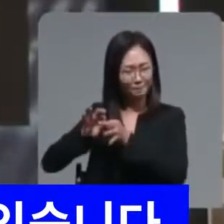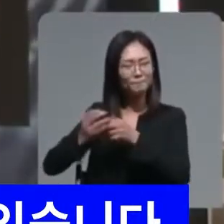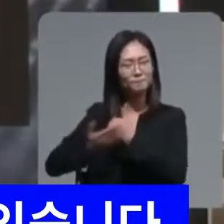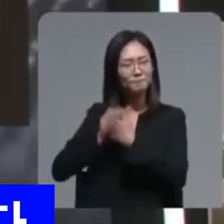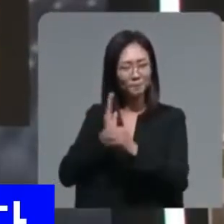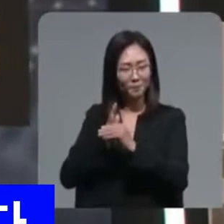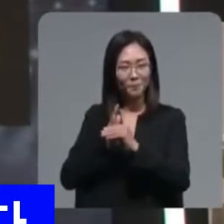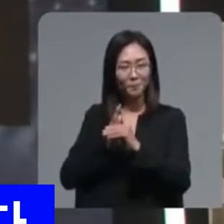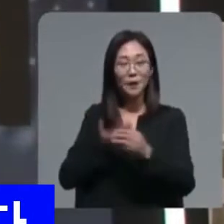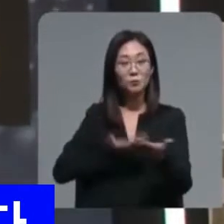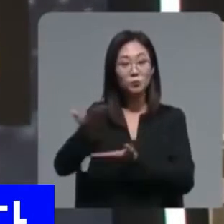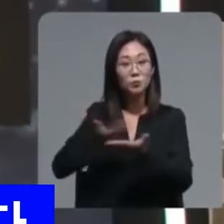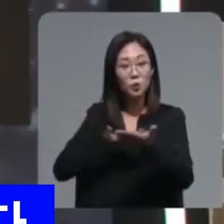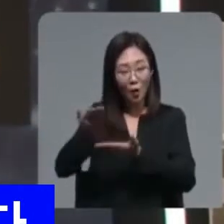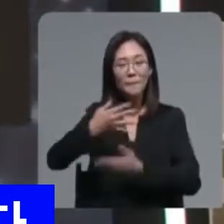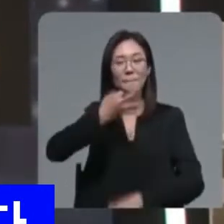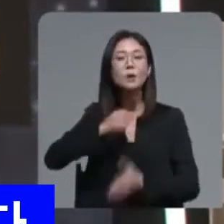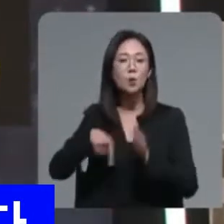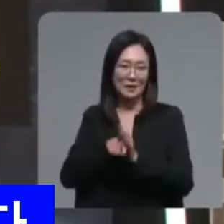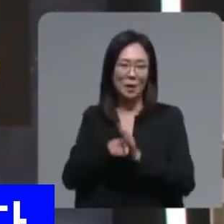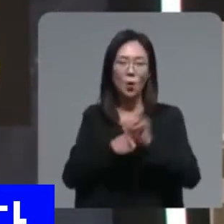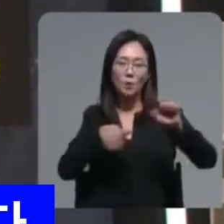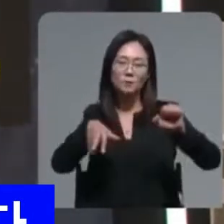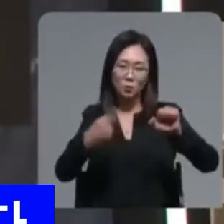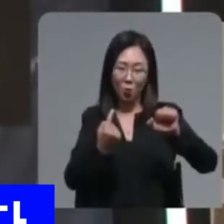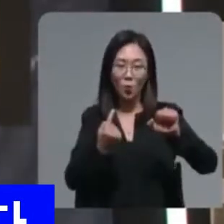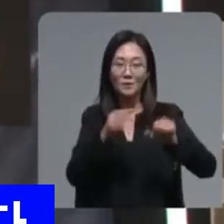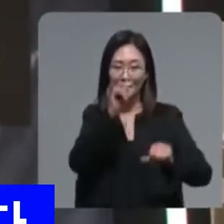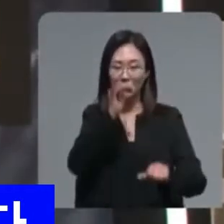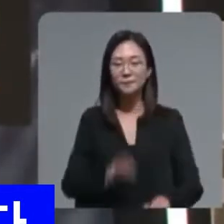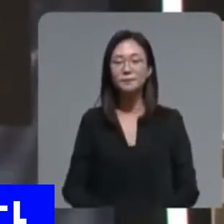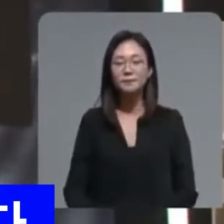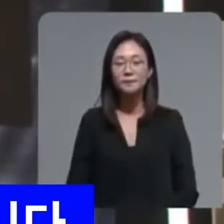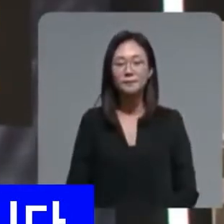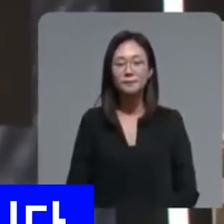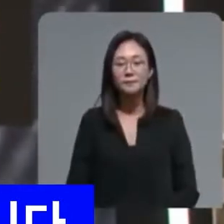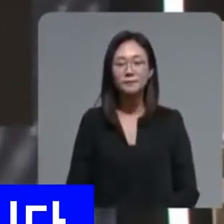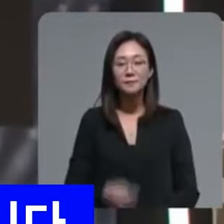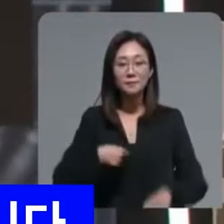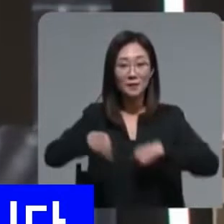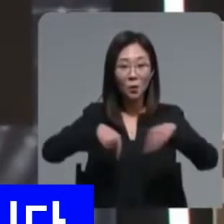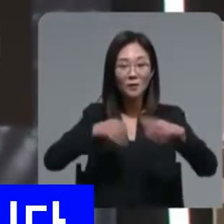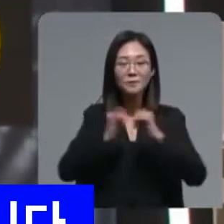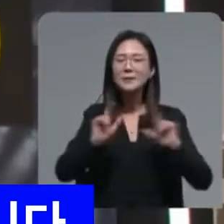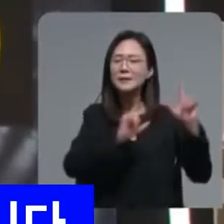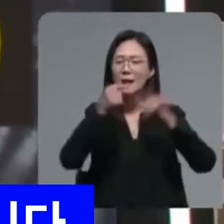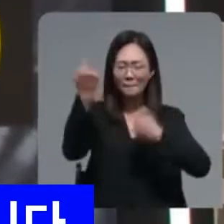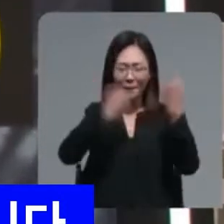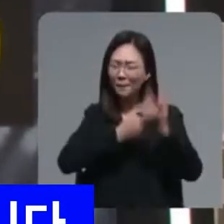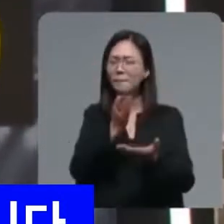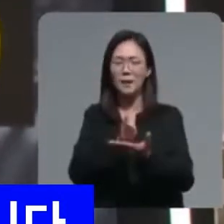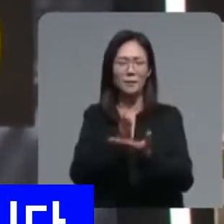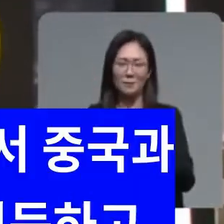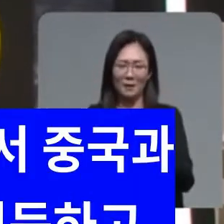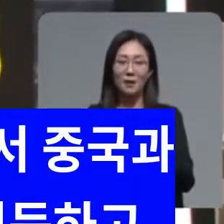협력하고 있습니다. 무역 수지 흑자 연간 50조 원 이상 발생합니다. 저는 정치가 민생을 해쳐서는 안 된다고